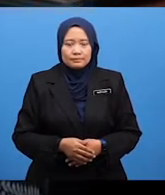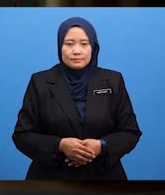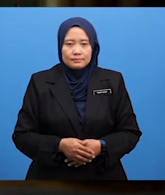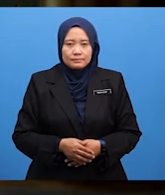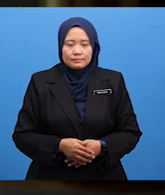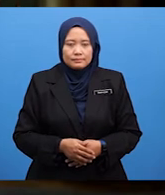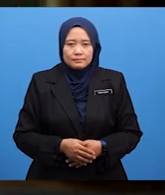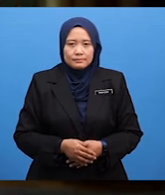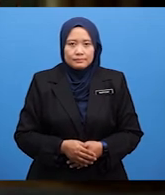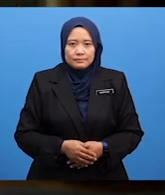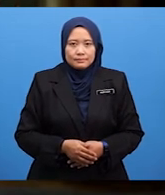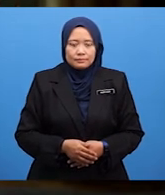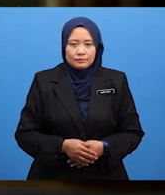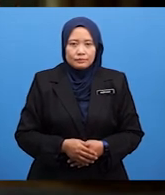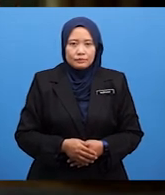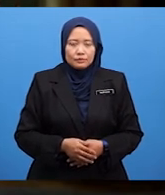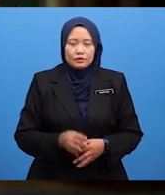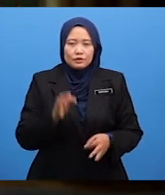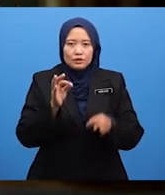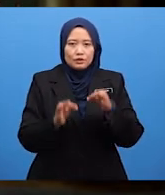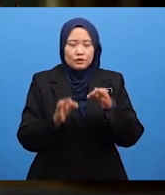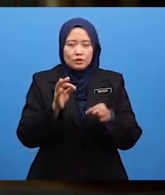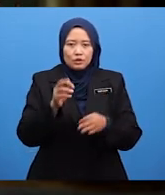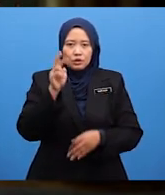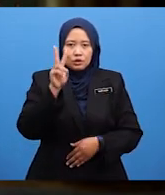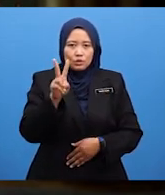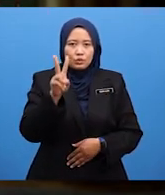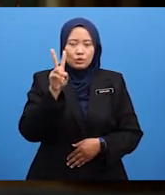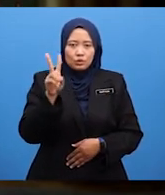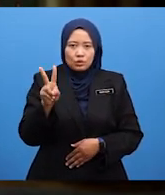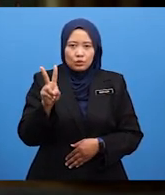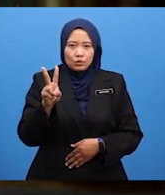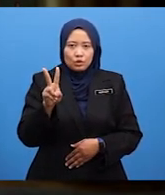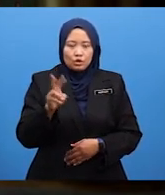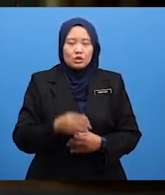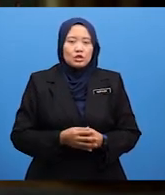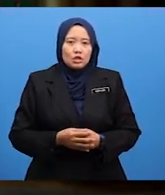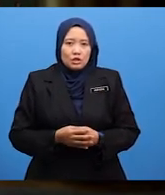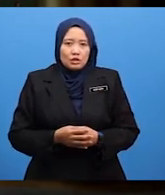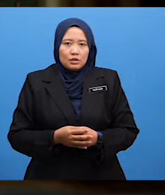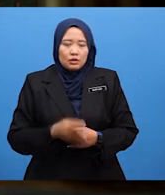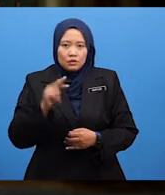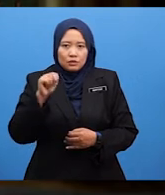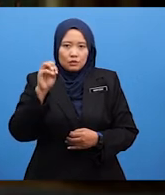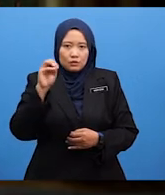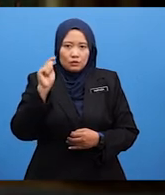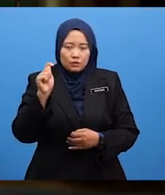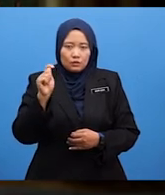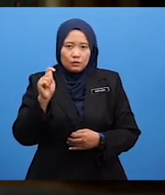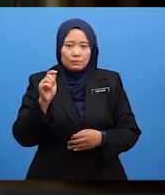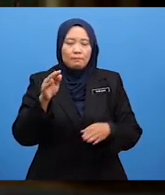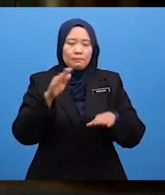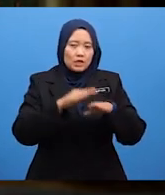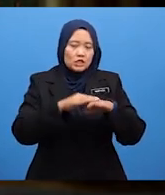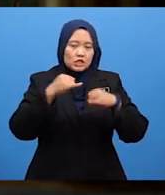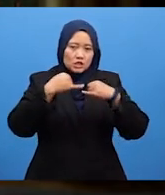Baik. Itulah maksudnya jika kedua-dua not tadi berada pada tali yang sama. Jika ia berada pada tali yang lain, ia akan kembali kepada teknik